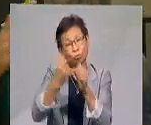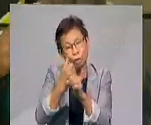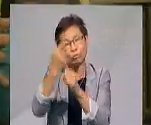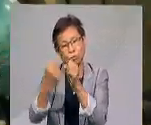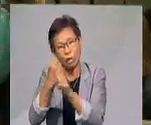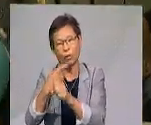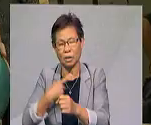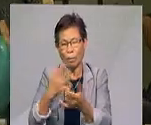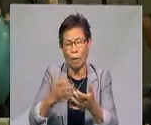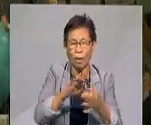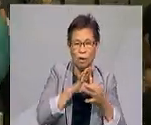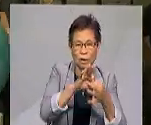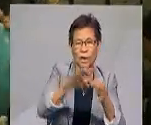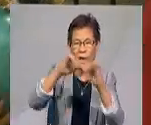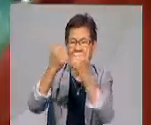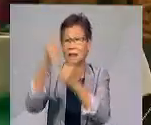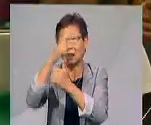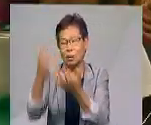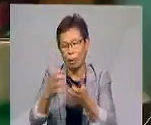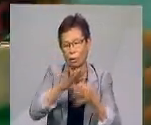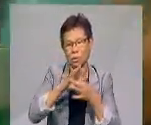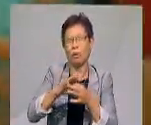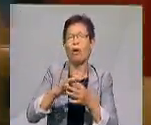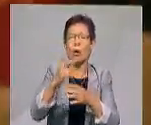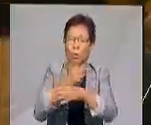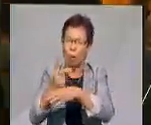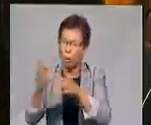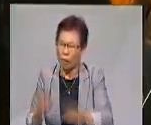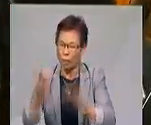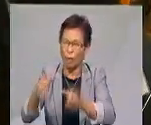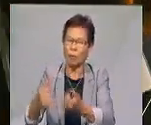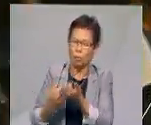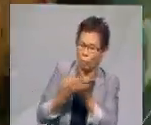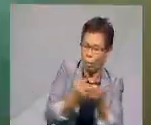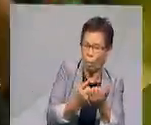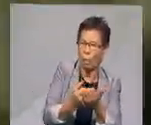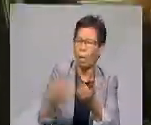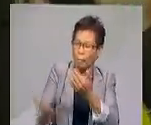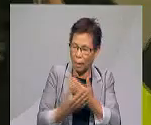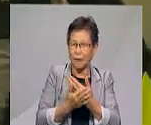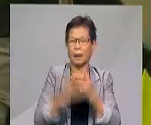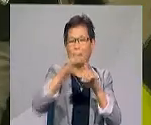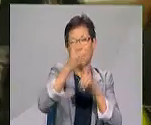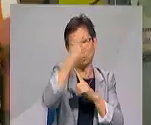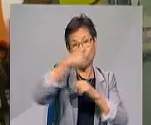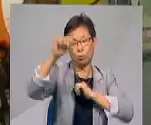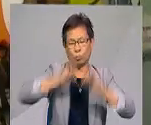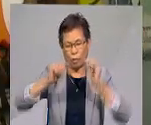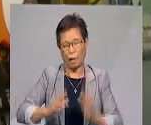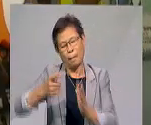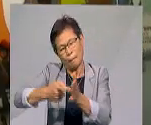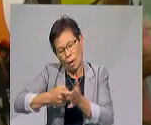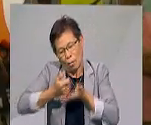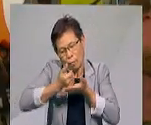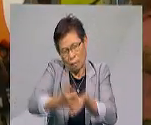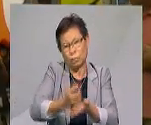kerjasama dengan agensi-agensi kerajaan, badan-badan korporat yang mana boleh memberi sumbangan balik dari sudut kebajikan untuk hati-hati yang memerlukan. Jadi